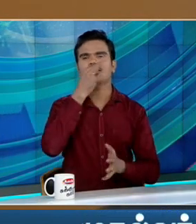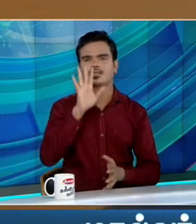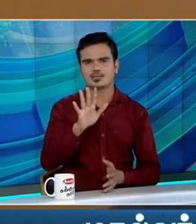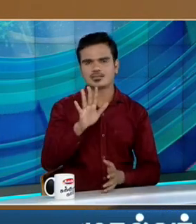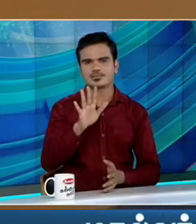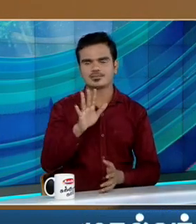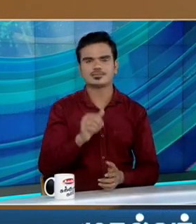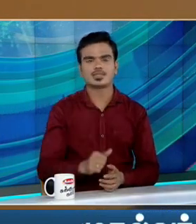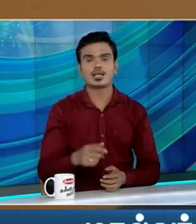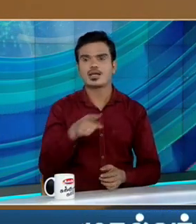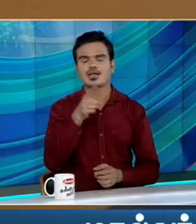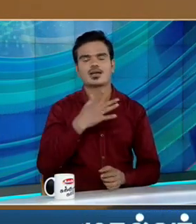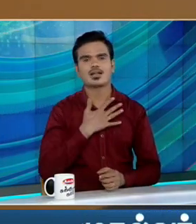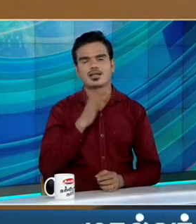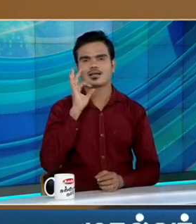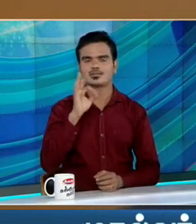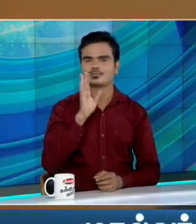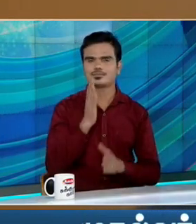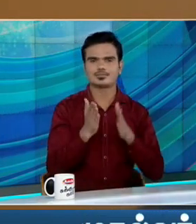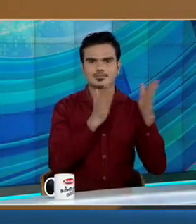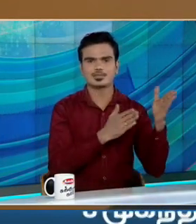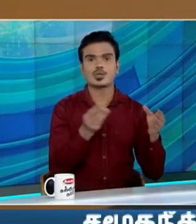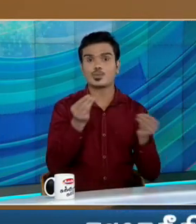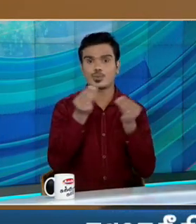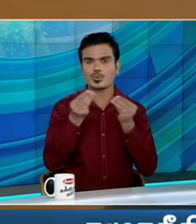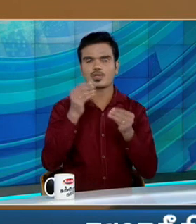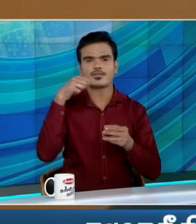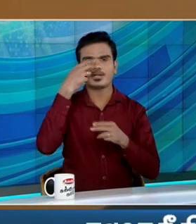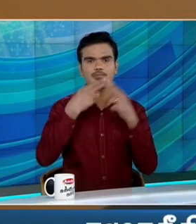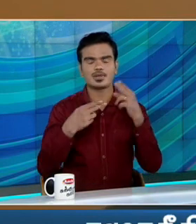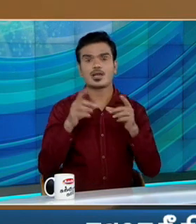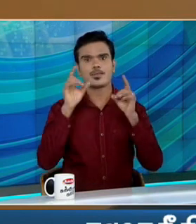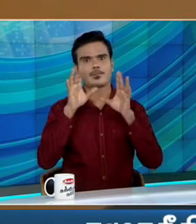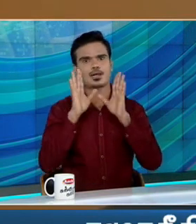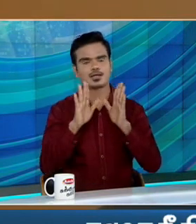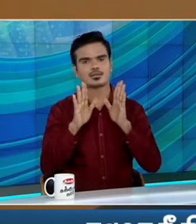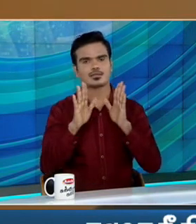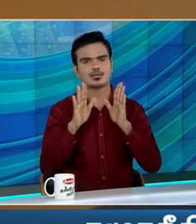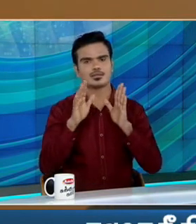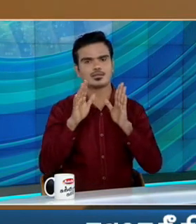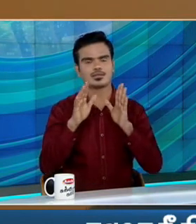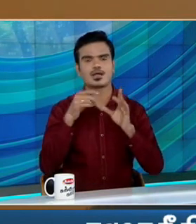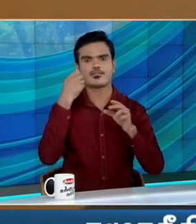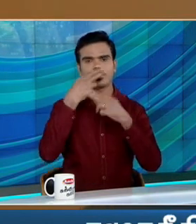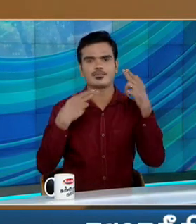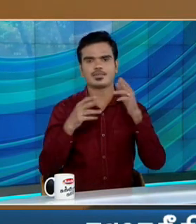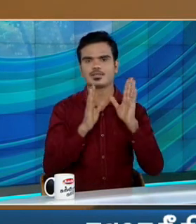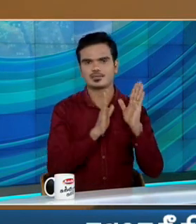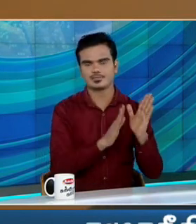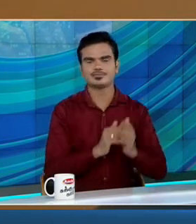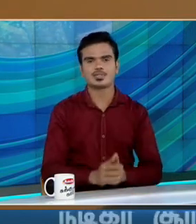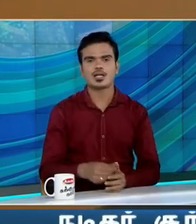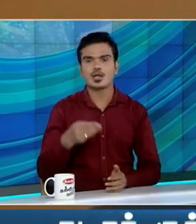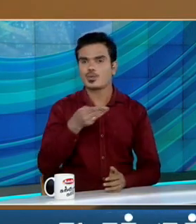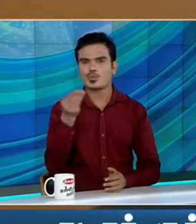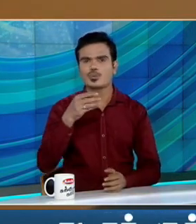அடிக்கிறதுக்கும் ரசிக்கிறதுக்குமான படமாக இருக்கும். சில படங்கள் வந்து பாராட்டுதலுக்குரிய படமாக இருக்கும்.